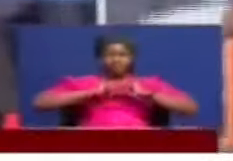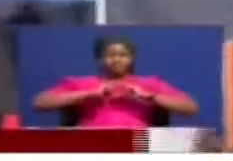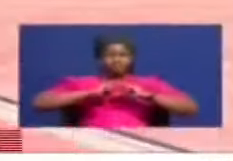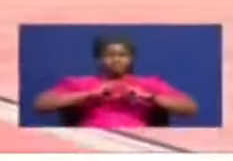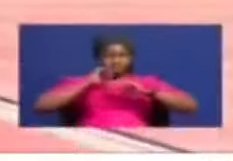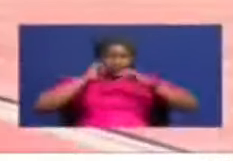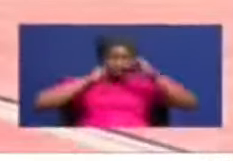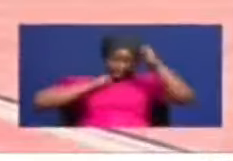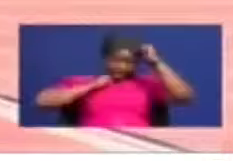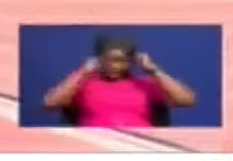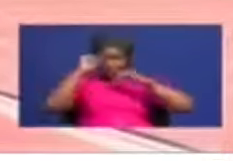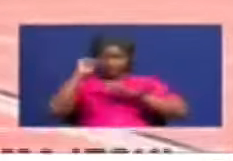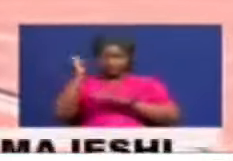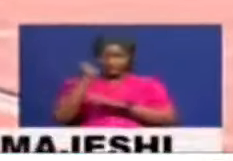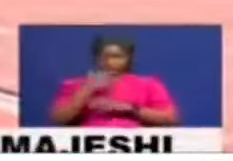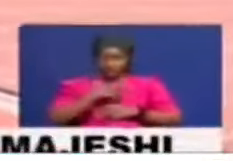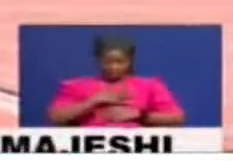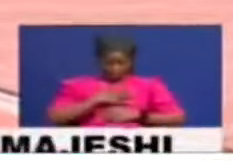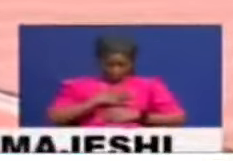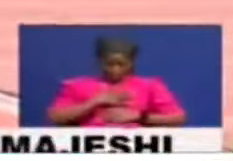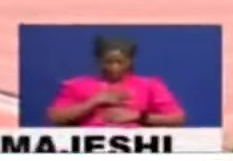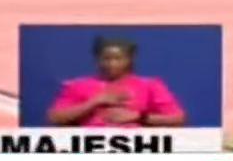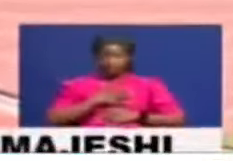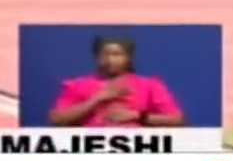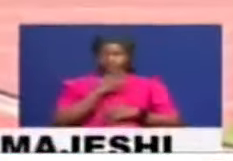ile programu, wote wakiwa